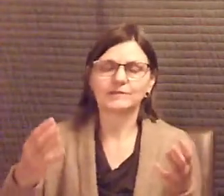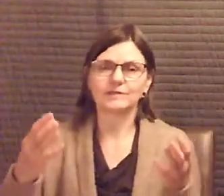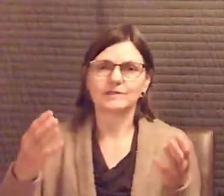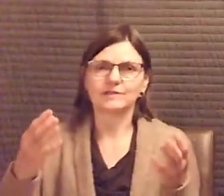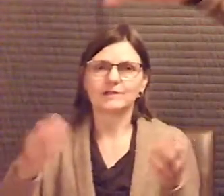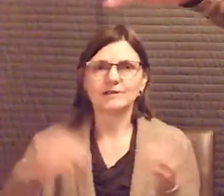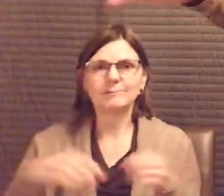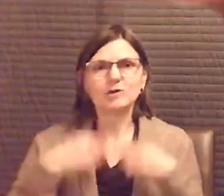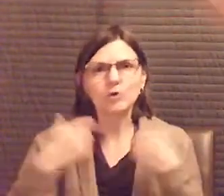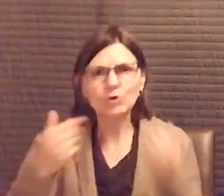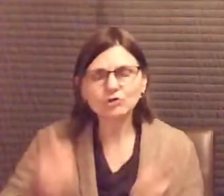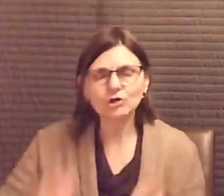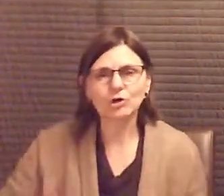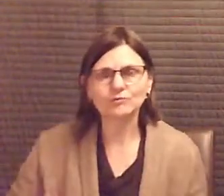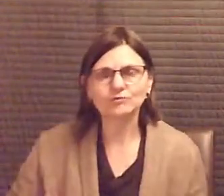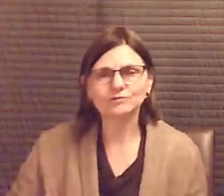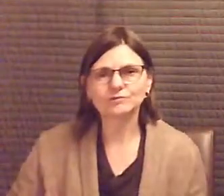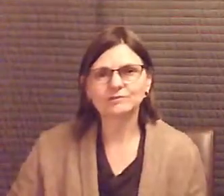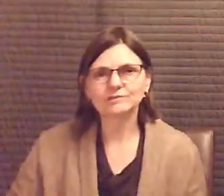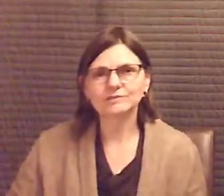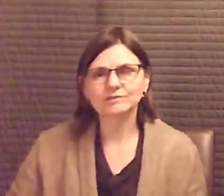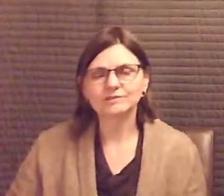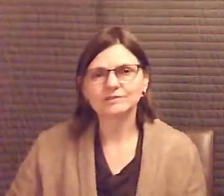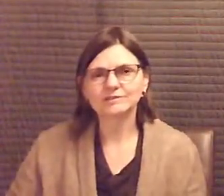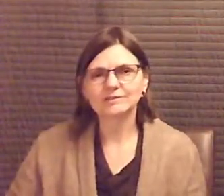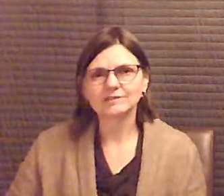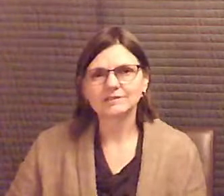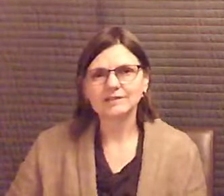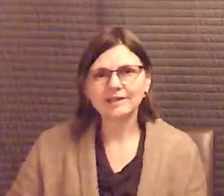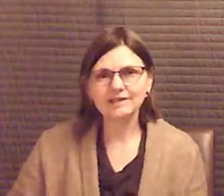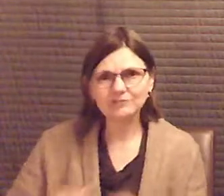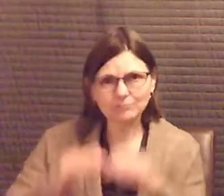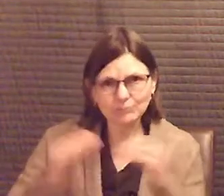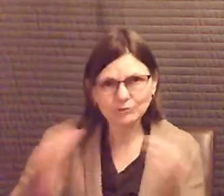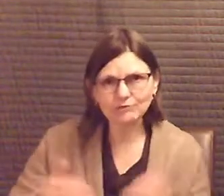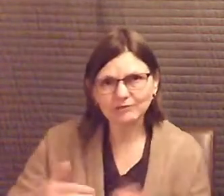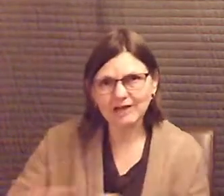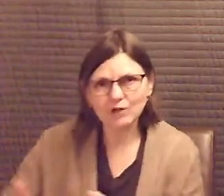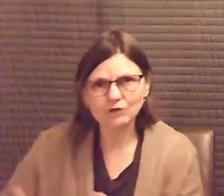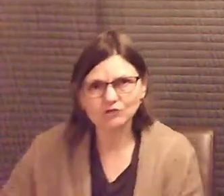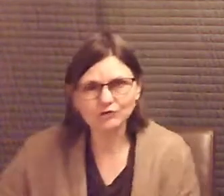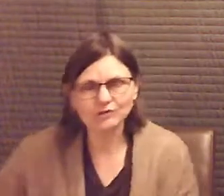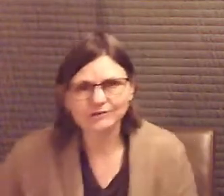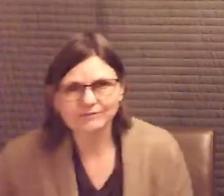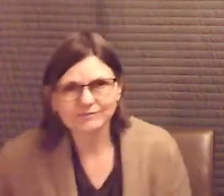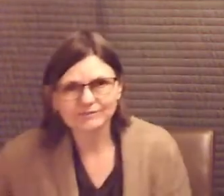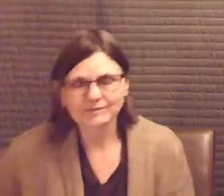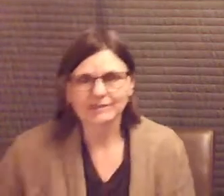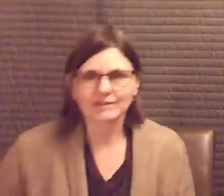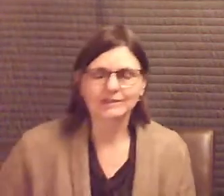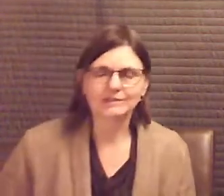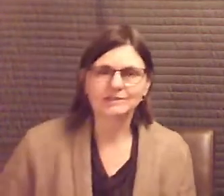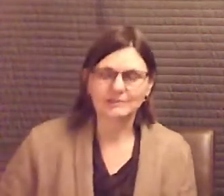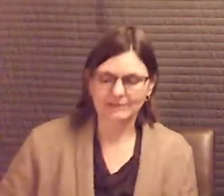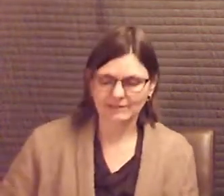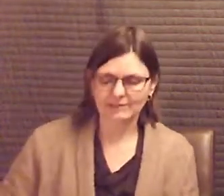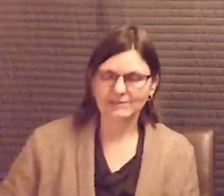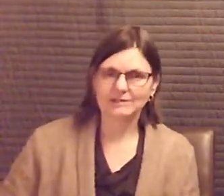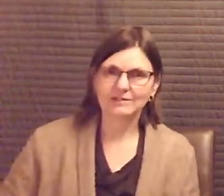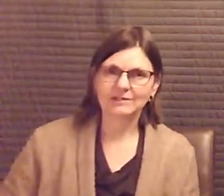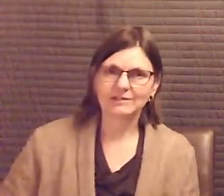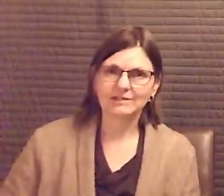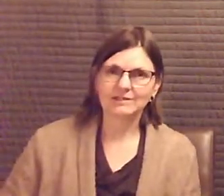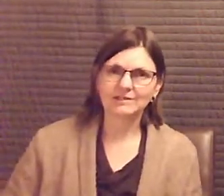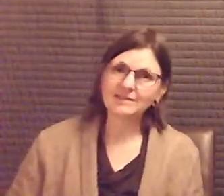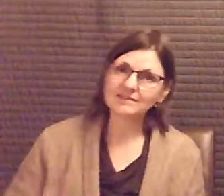familie ongeloof je dan mannen oh ze is de moeder van alle zonde jezus hebben de